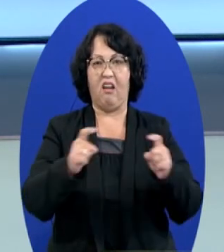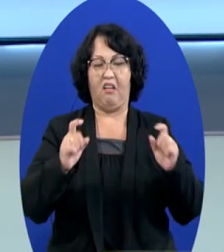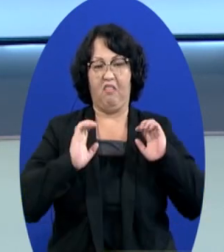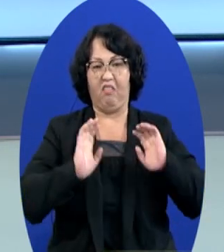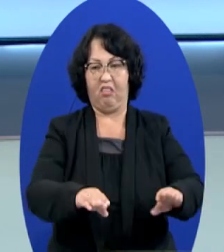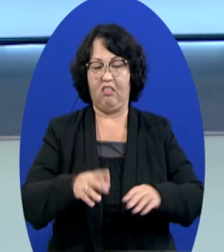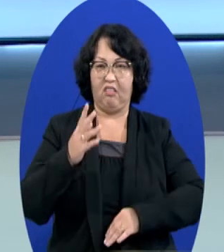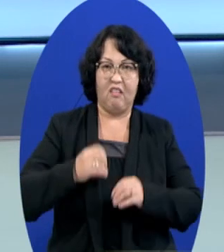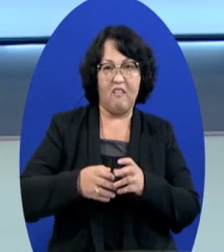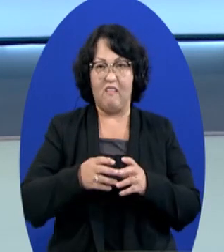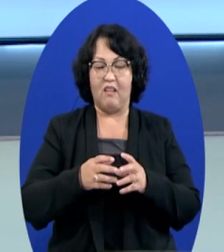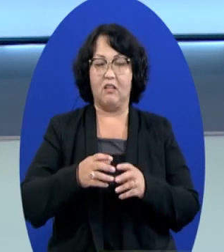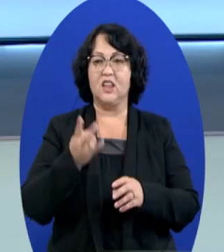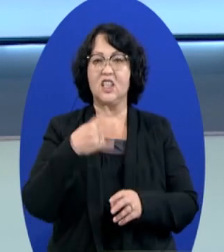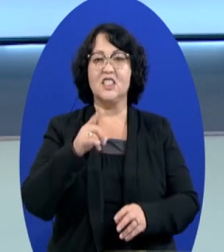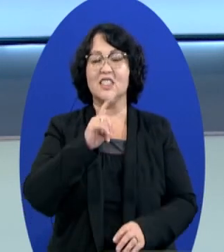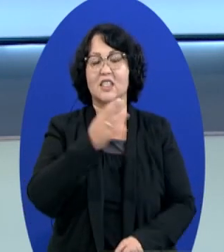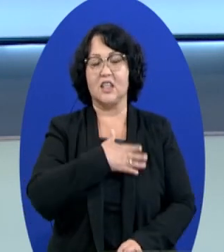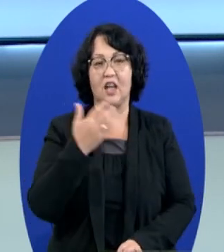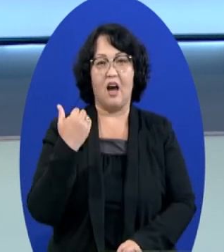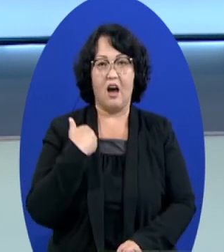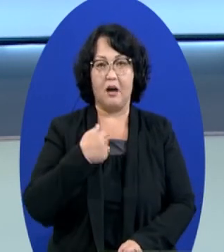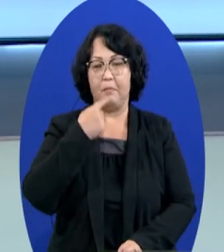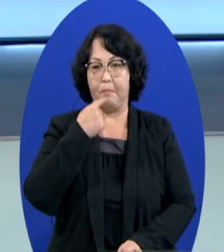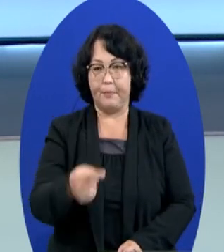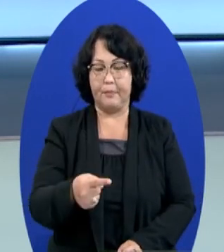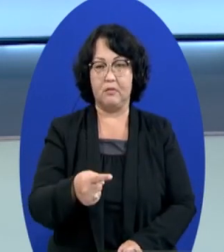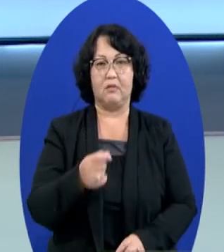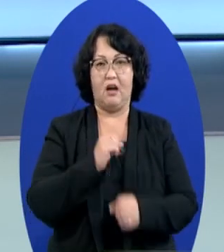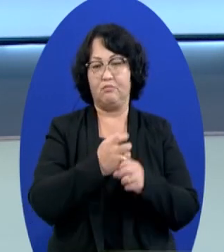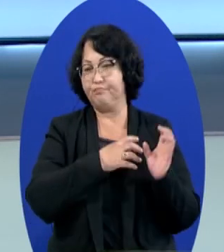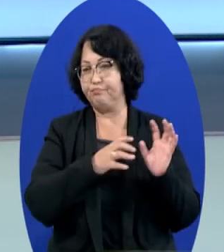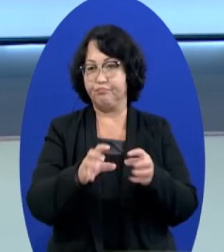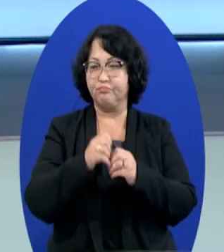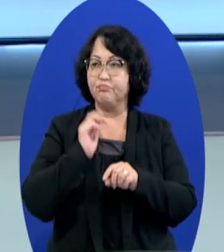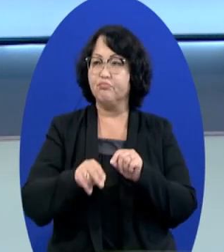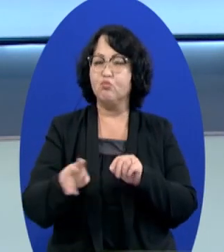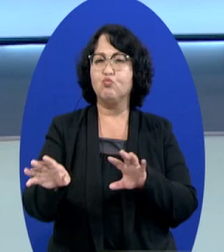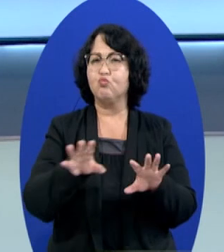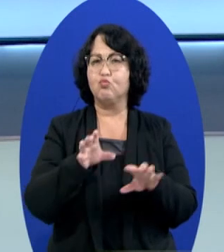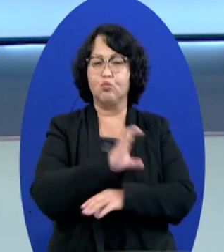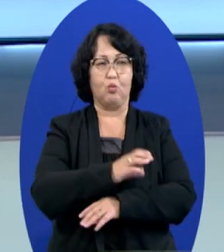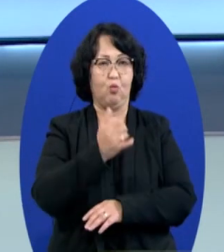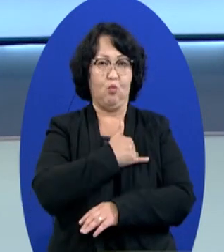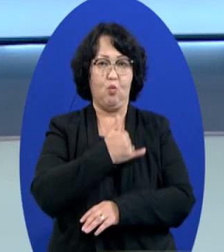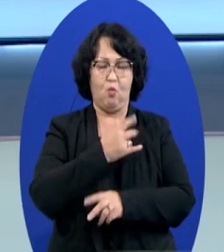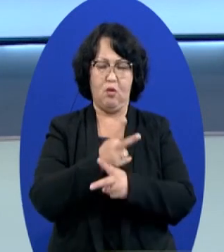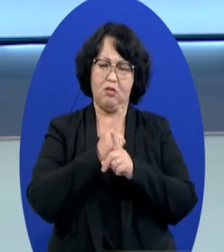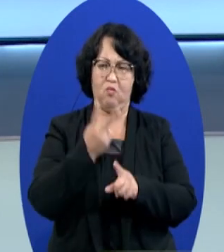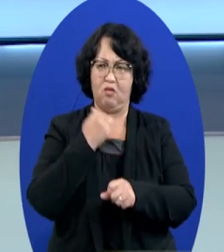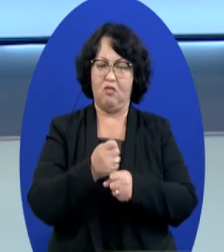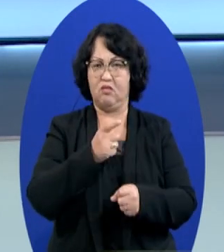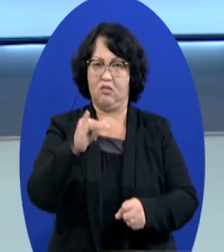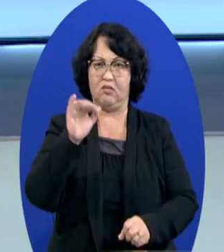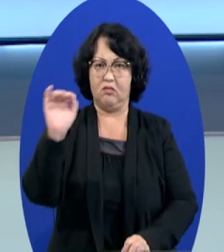хийгээд байсан. Тэгвэл нийслэлийн засаг даргын үр гүйцэтгэгчийн өгсөн чиглэлийн дагуу ажлын хэсэг газрын асуудлыг шалгаж сургуулийн удирдлагад хуулийн дагуу үйл ажиллагаа явуулахыг